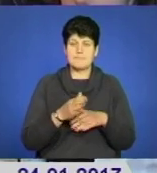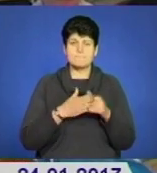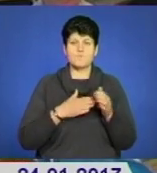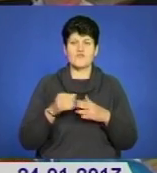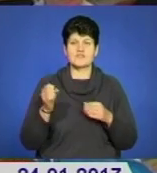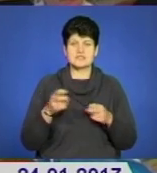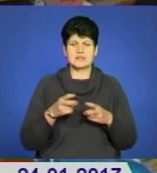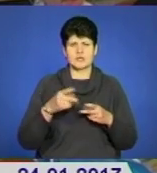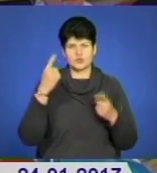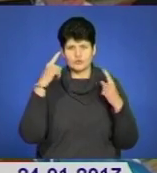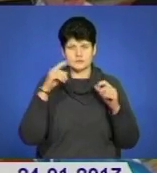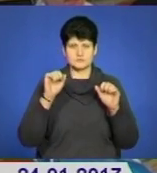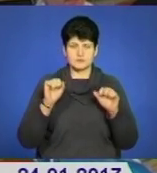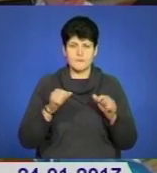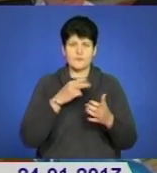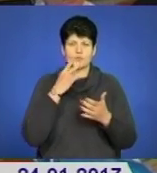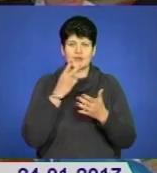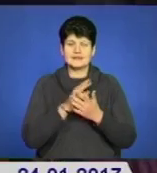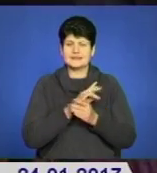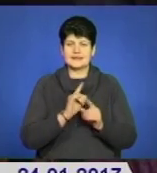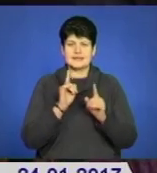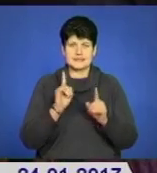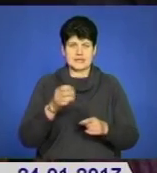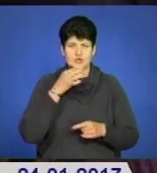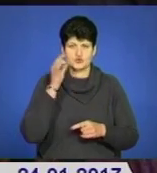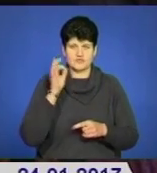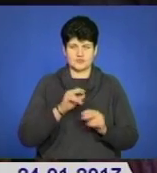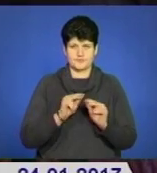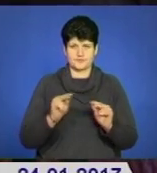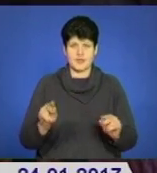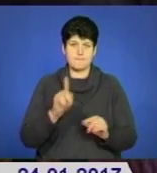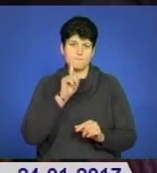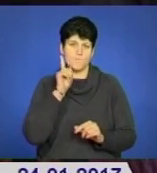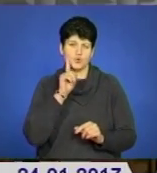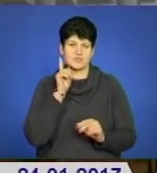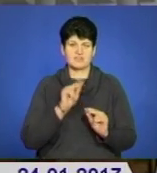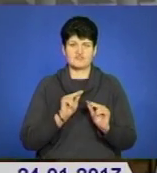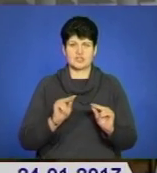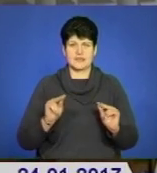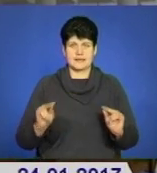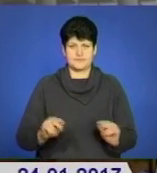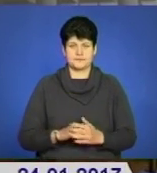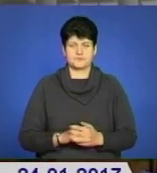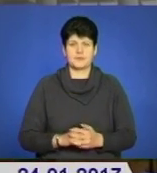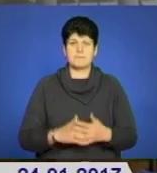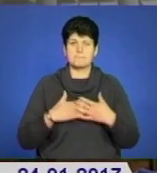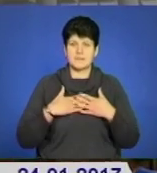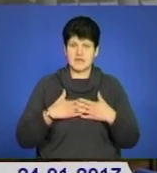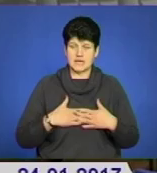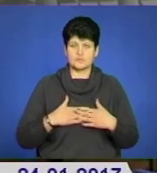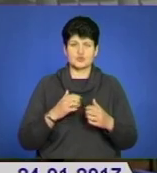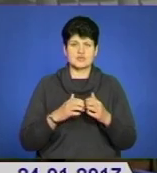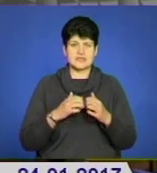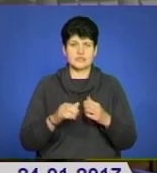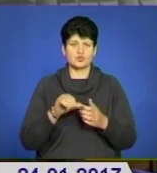професіоналізм і творчий потенціал продемонстрували не лише досвідчені педагоги, а й молоді вчителі. Приємно, що серед